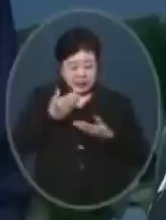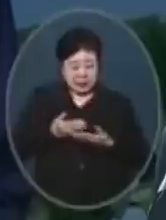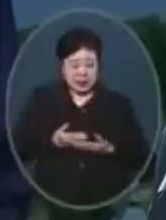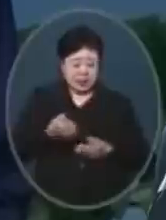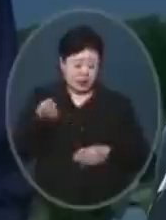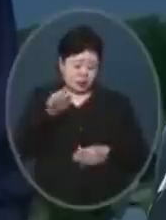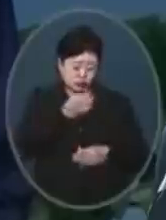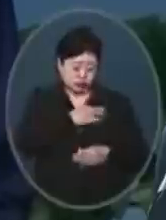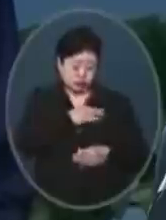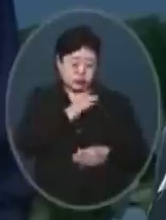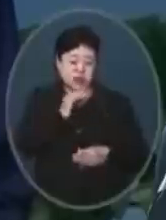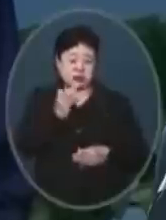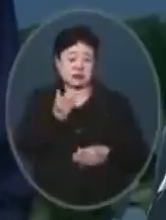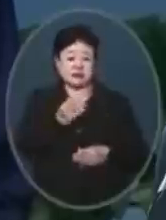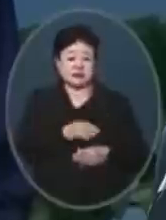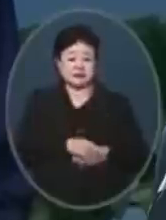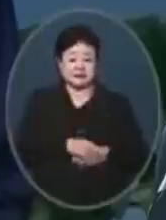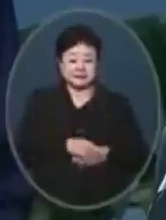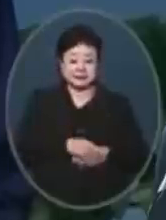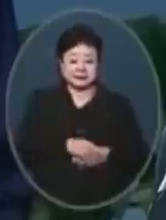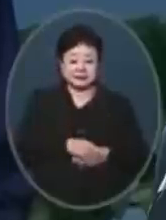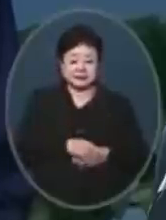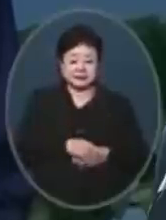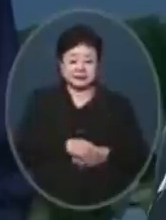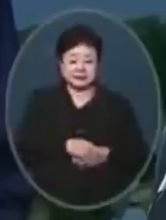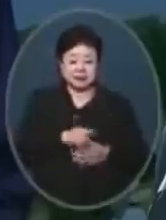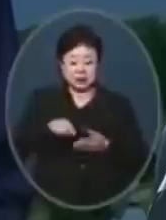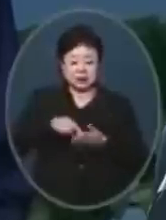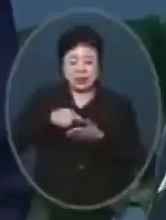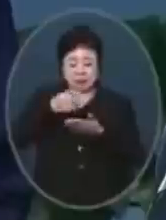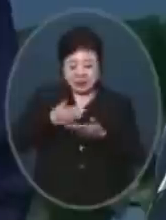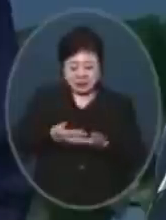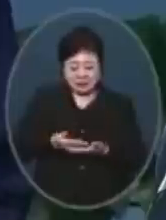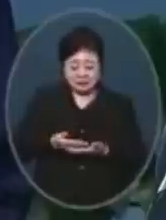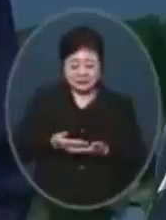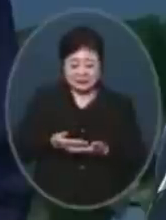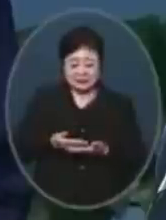짐승들 은금을 보상으로